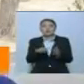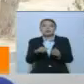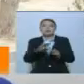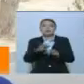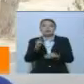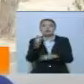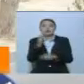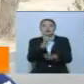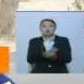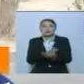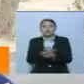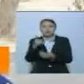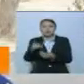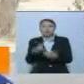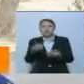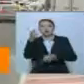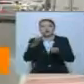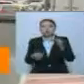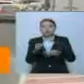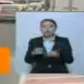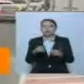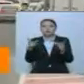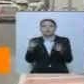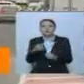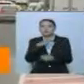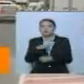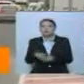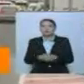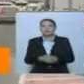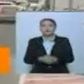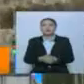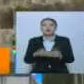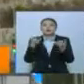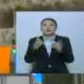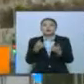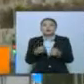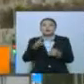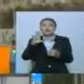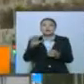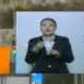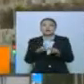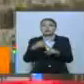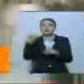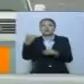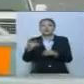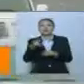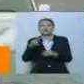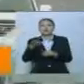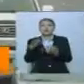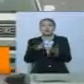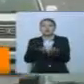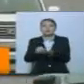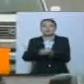Оны қамай алмаймыз дейді, заң бойынша да. Полицейлер залалсандыру жұмыстарын жүргізген пәтер иесіне қатысты әзірге бұлтартпау шараларының